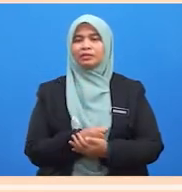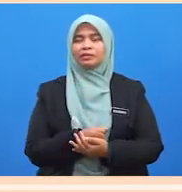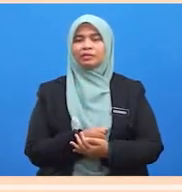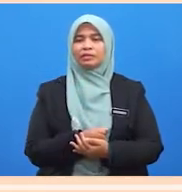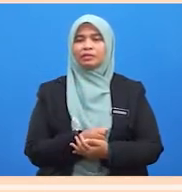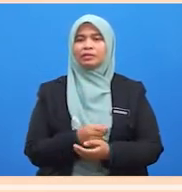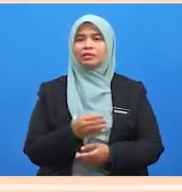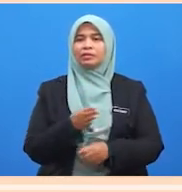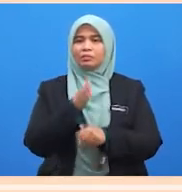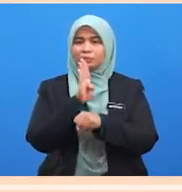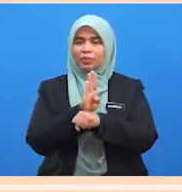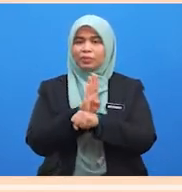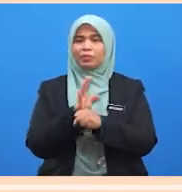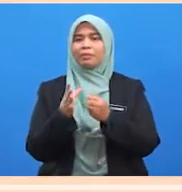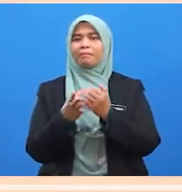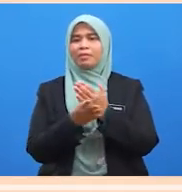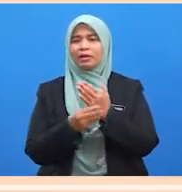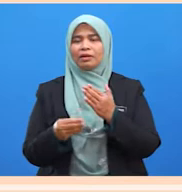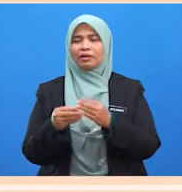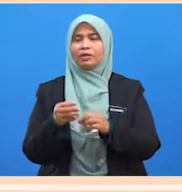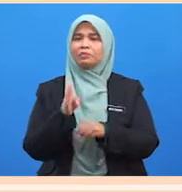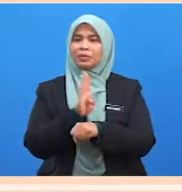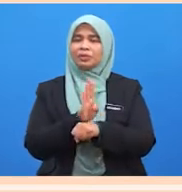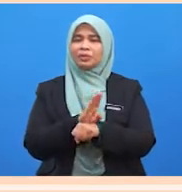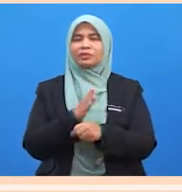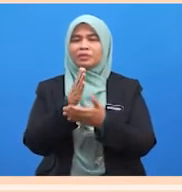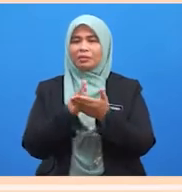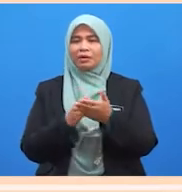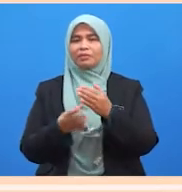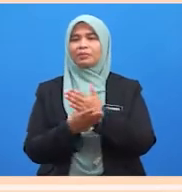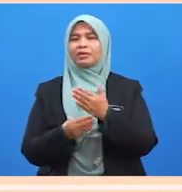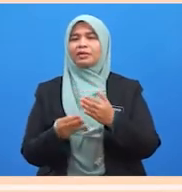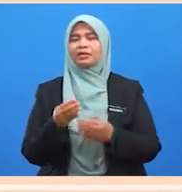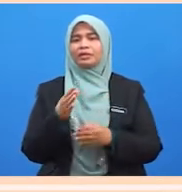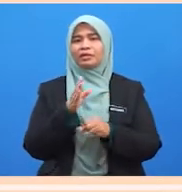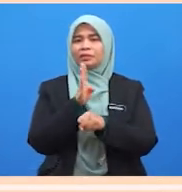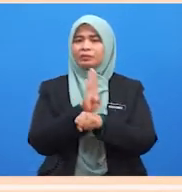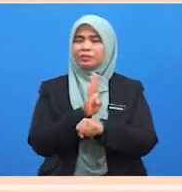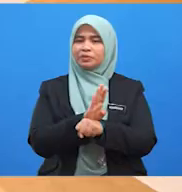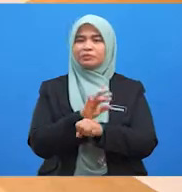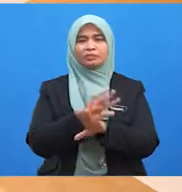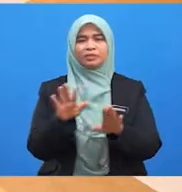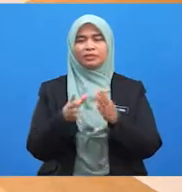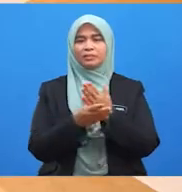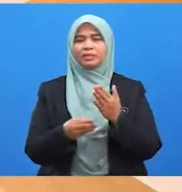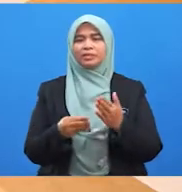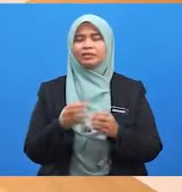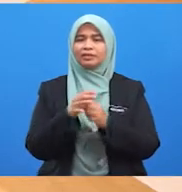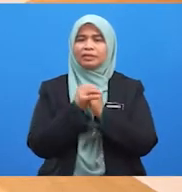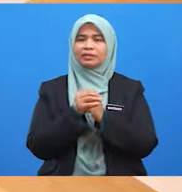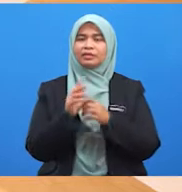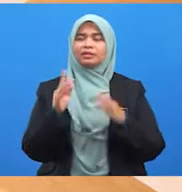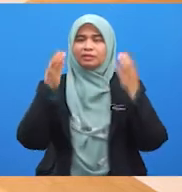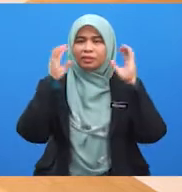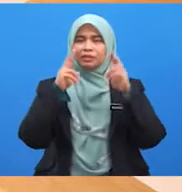Jawapannya ialah buruh mahir, buruh separa mahir dan buruh tidak mahir. Tahniah cikgu